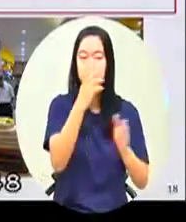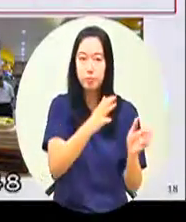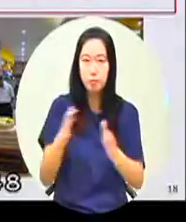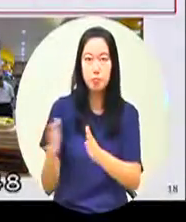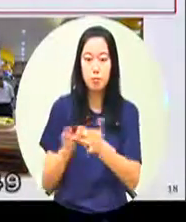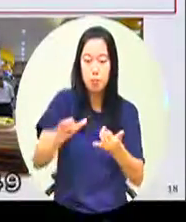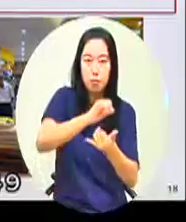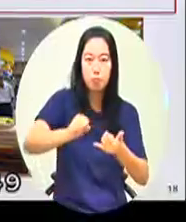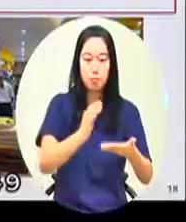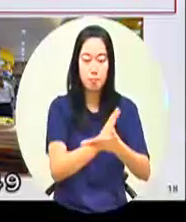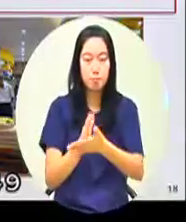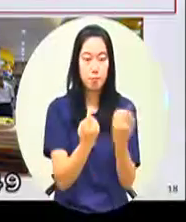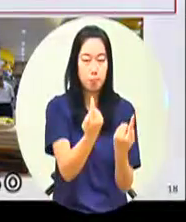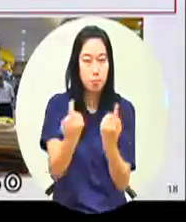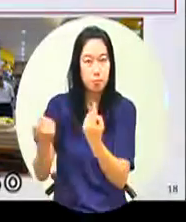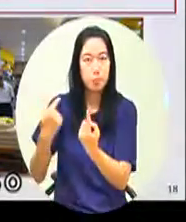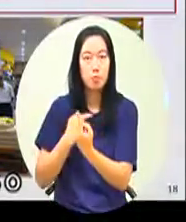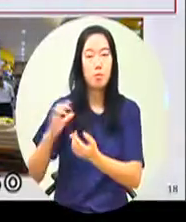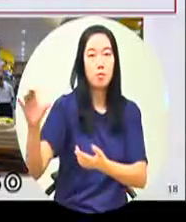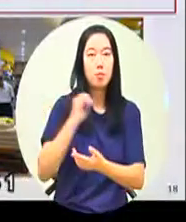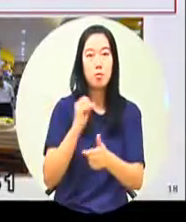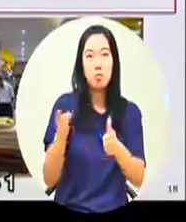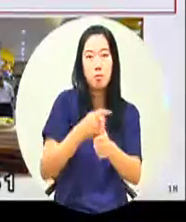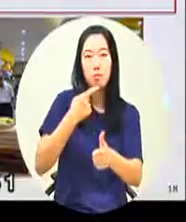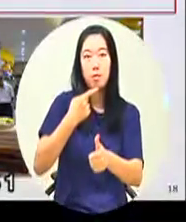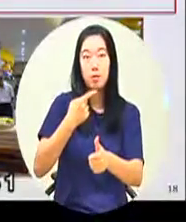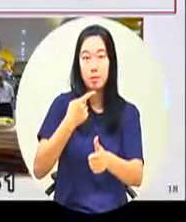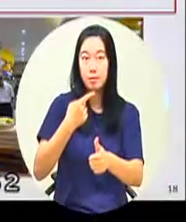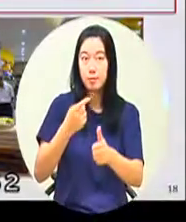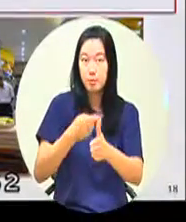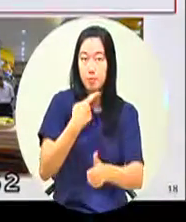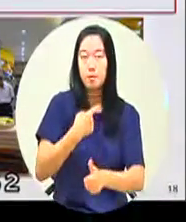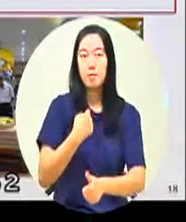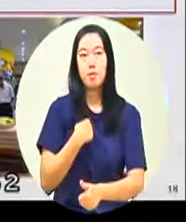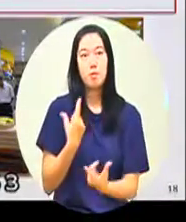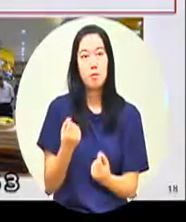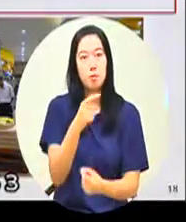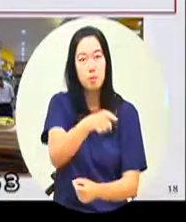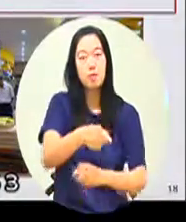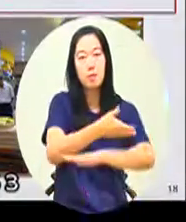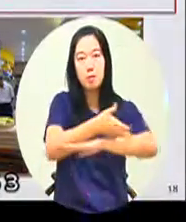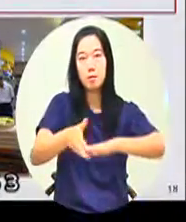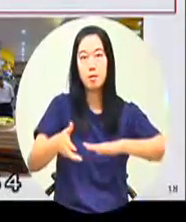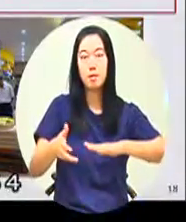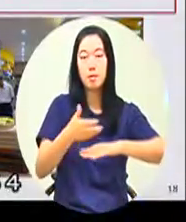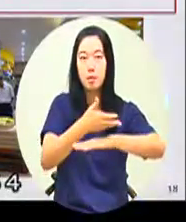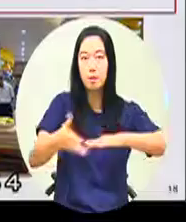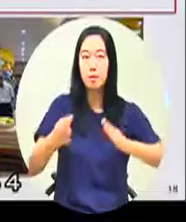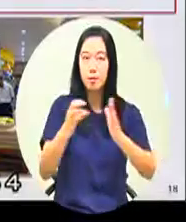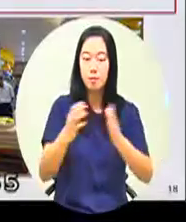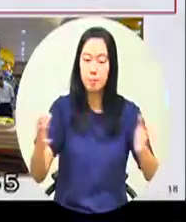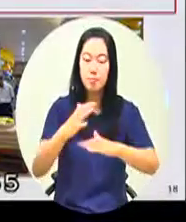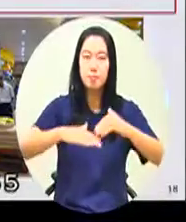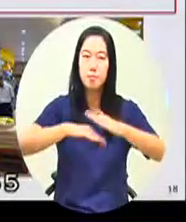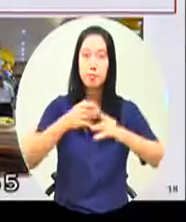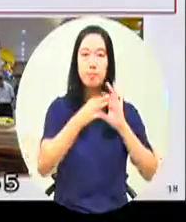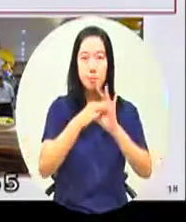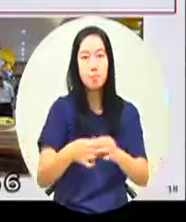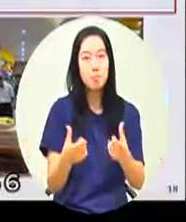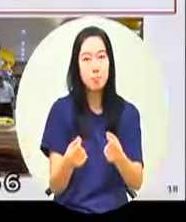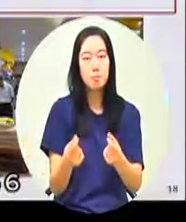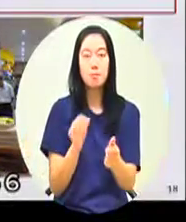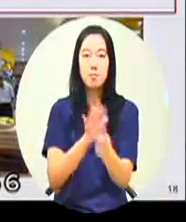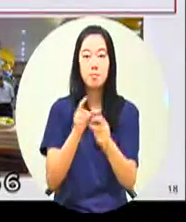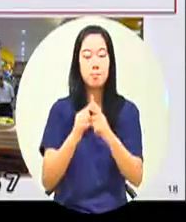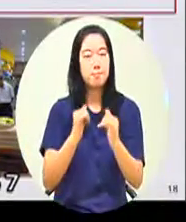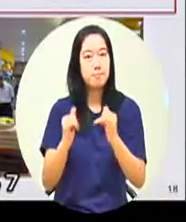比的获得特优奖的殊荣，那么我们会跟海洋局继续来努力呢，那为市民朋友建构安全健康的一个